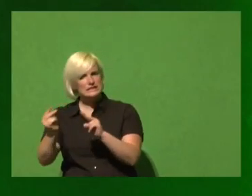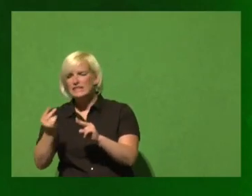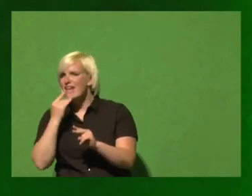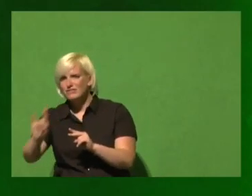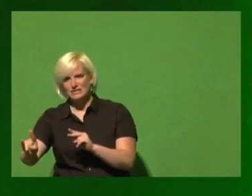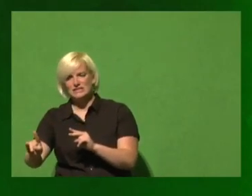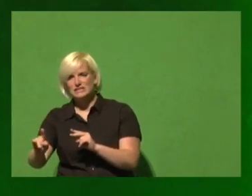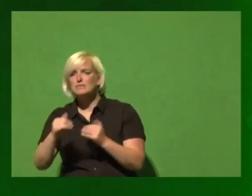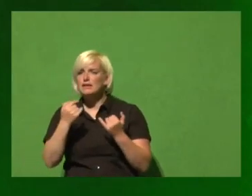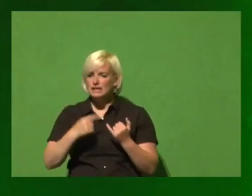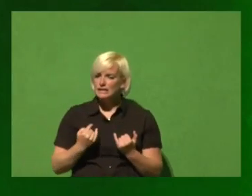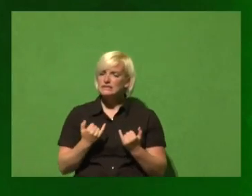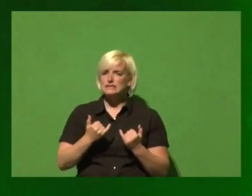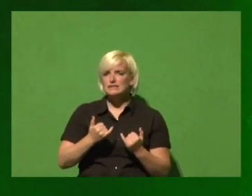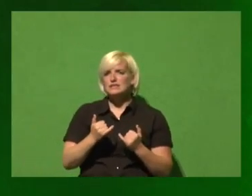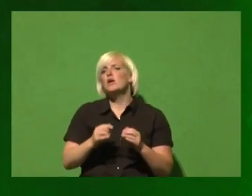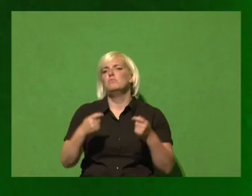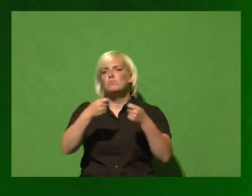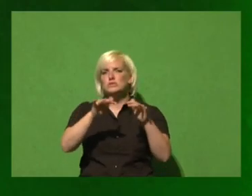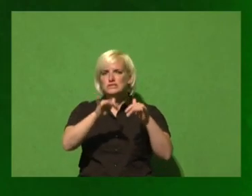nun im Bundestag vorliegende Novelle.